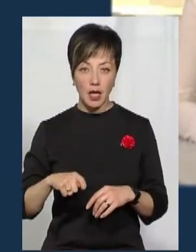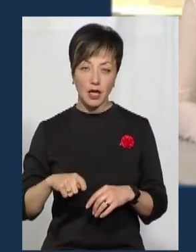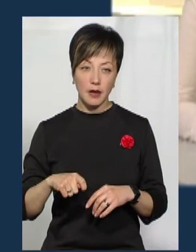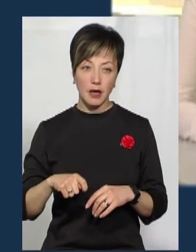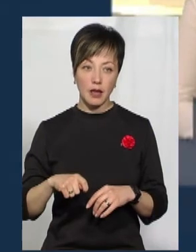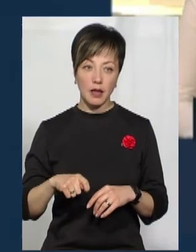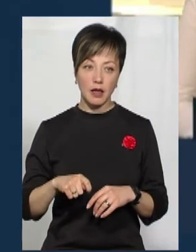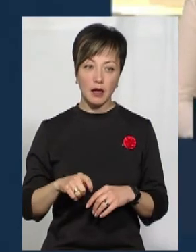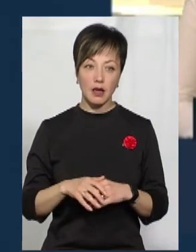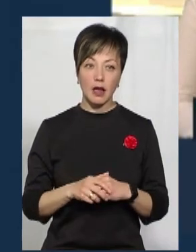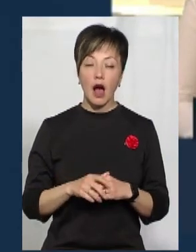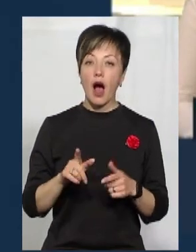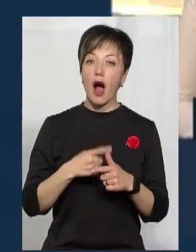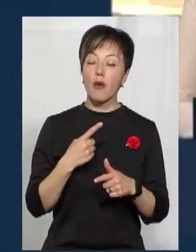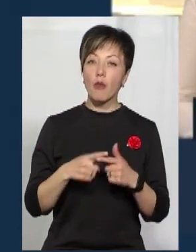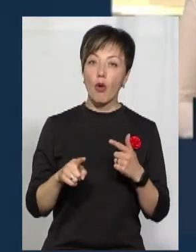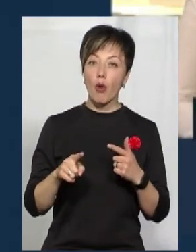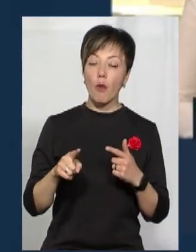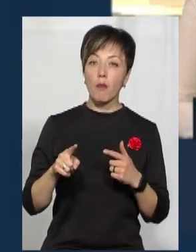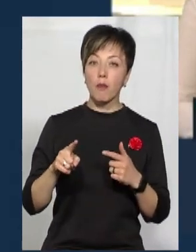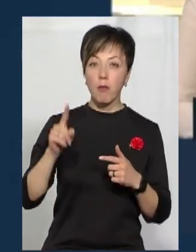очима солдатів Вермахту. Що це за книжка?